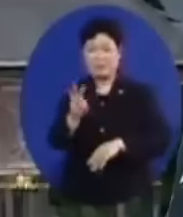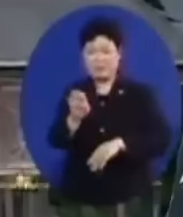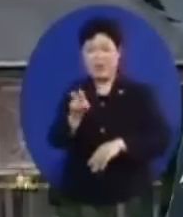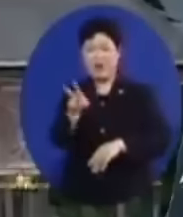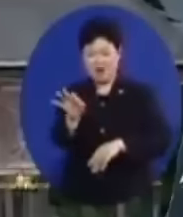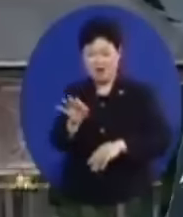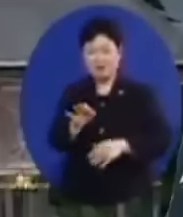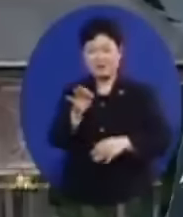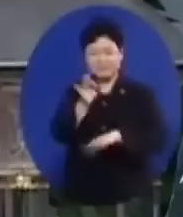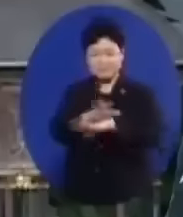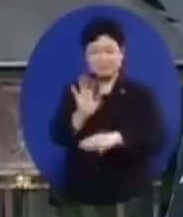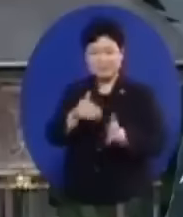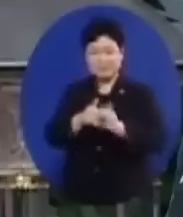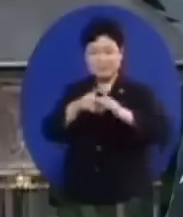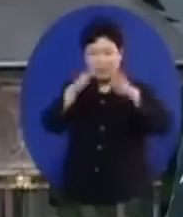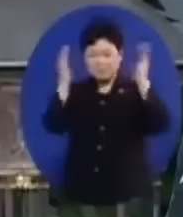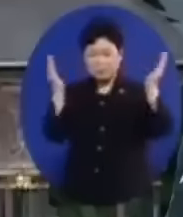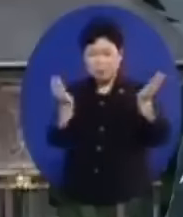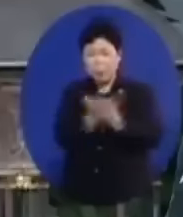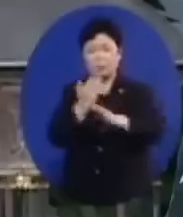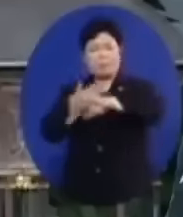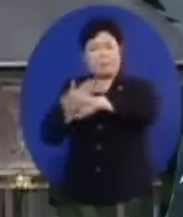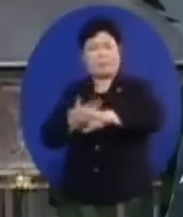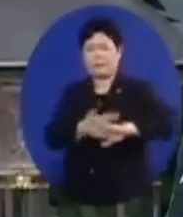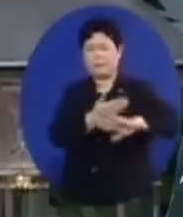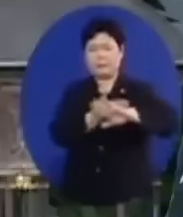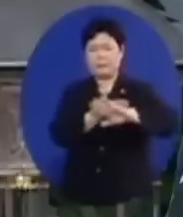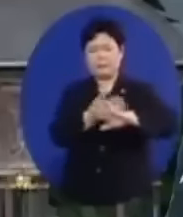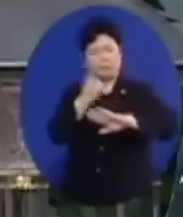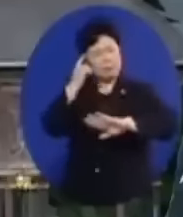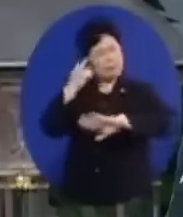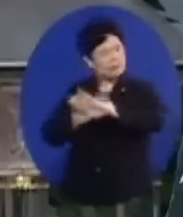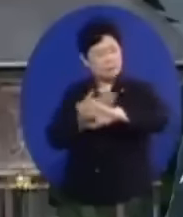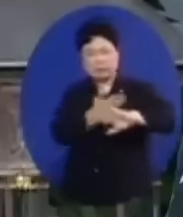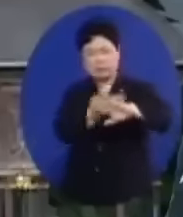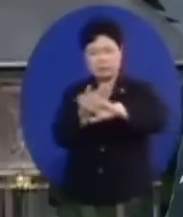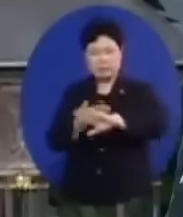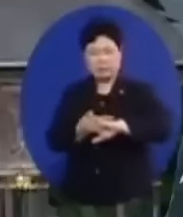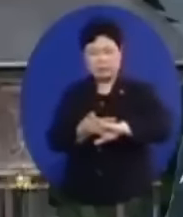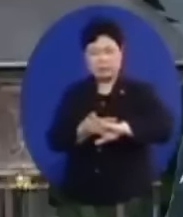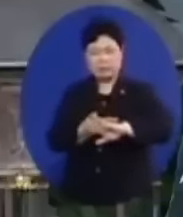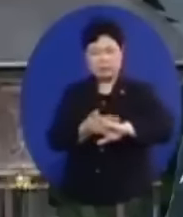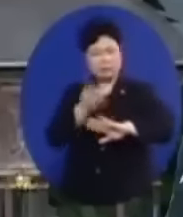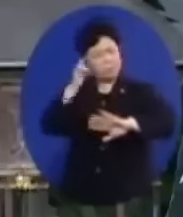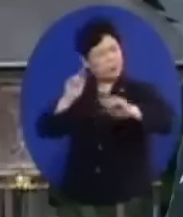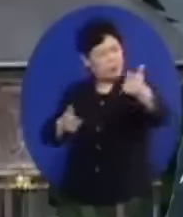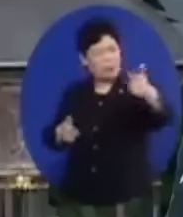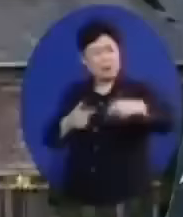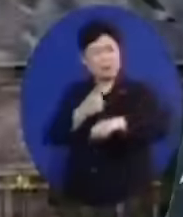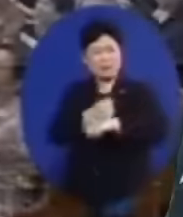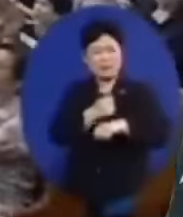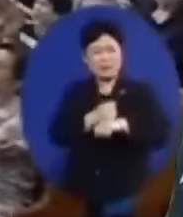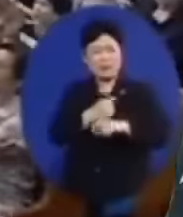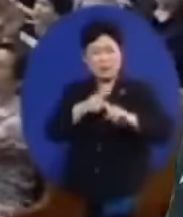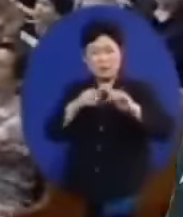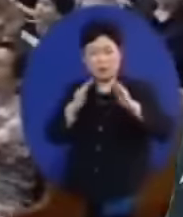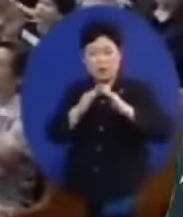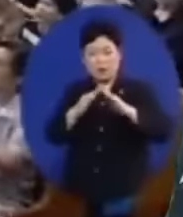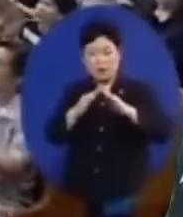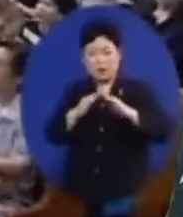그런데 다 반대했습니다. 우리 교회 여기 나오는데 동의한 사람 아무도